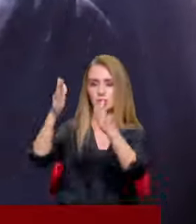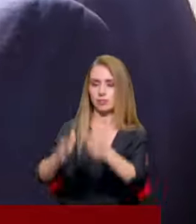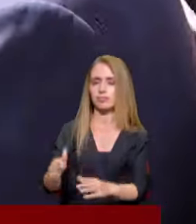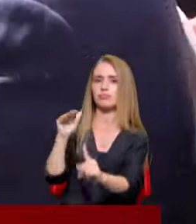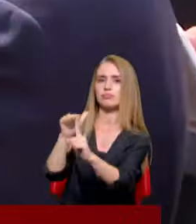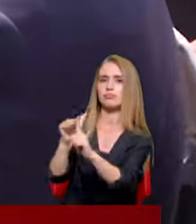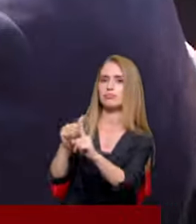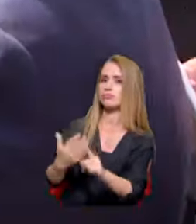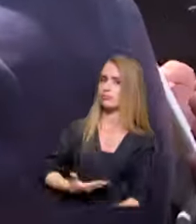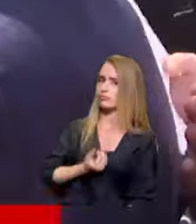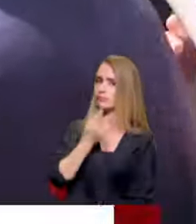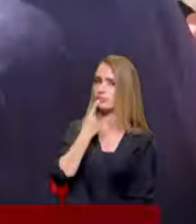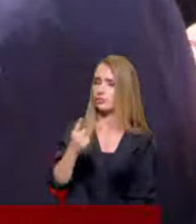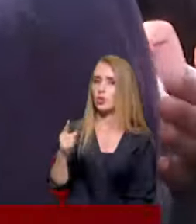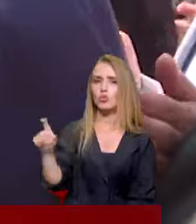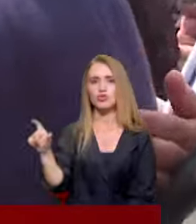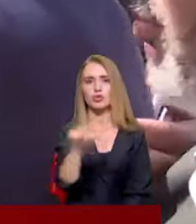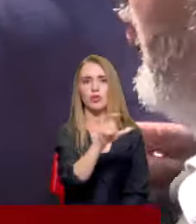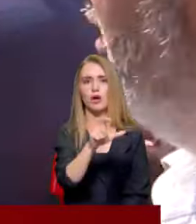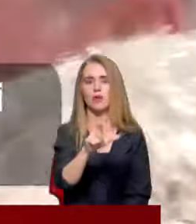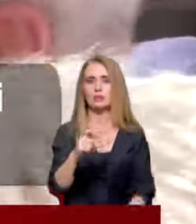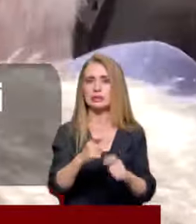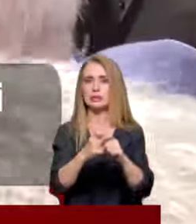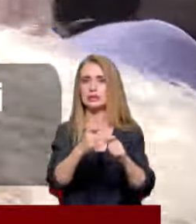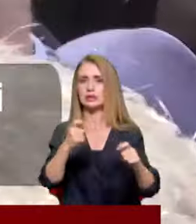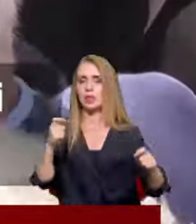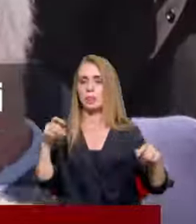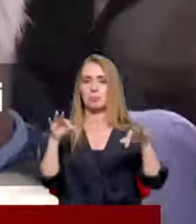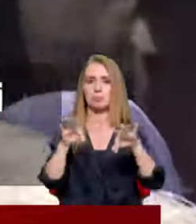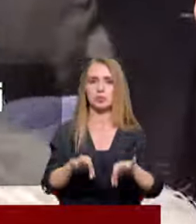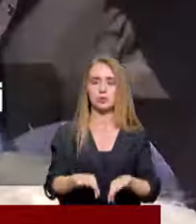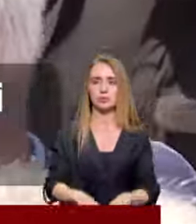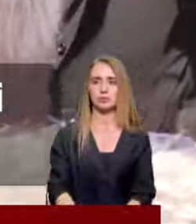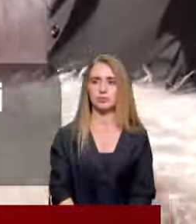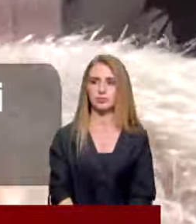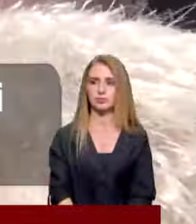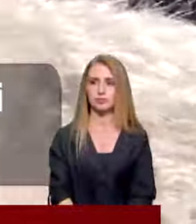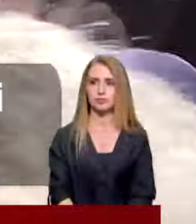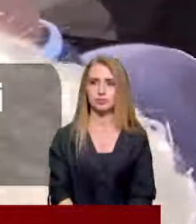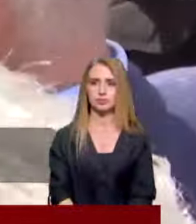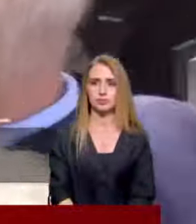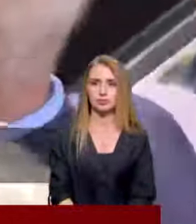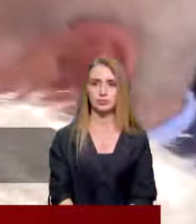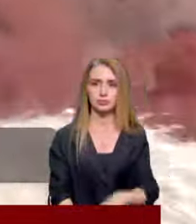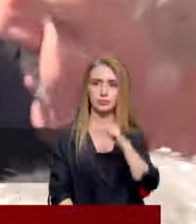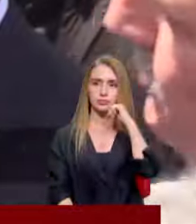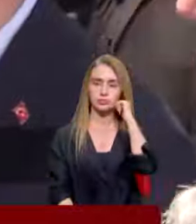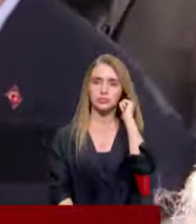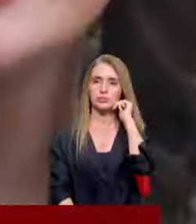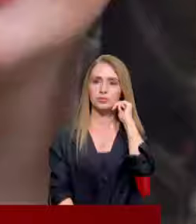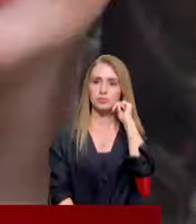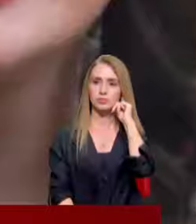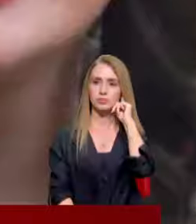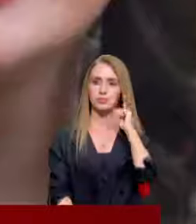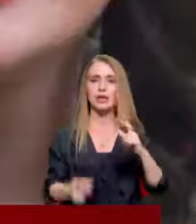kurtulmuş'a sistemi kurtuluşun yanıtı gerilen ortam farkı şe Belki de onu ben takdir